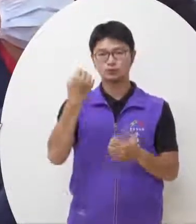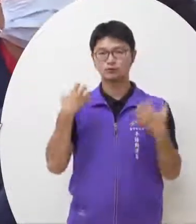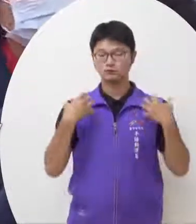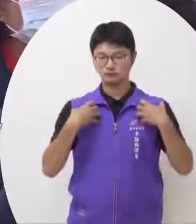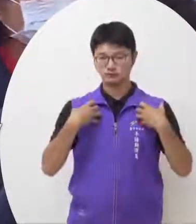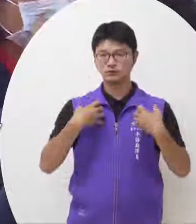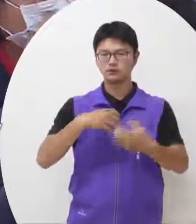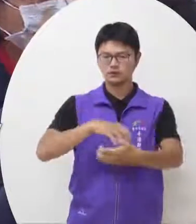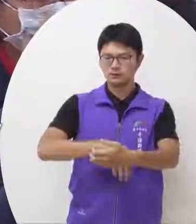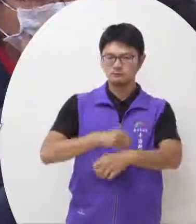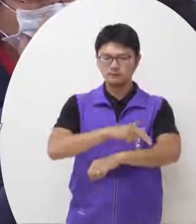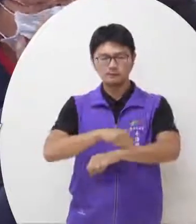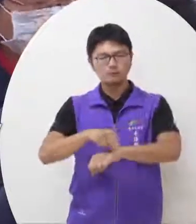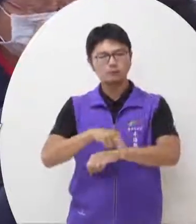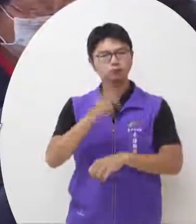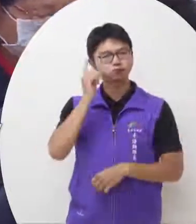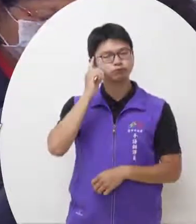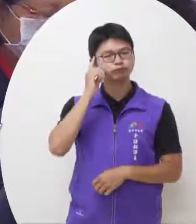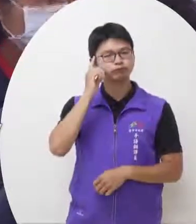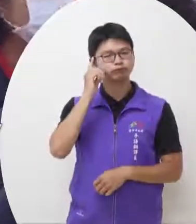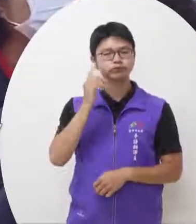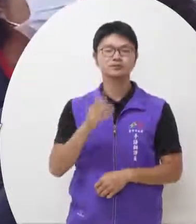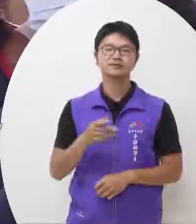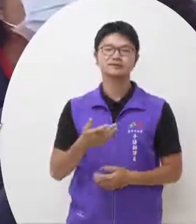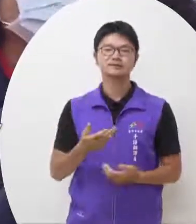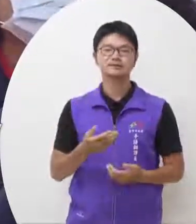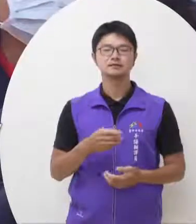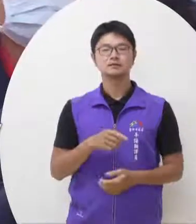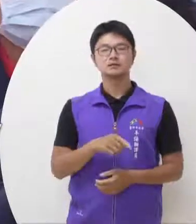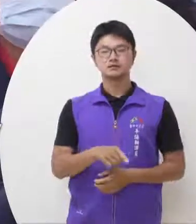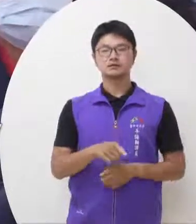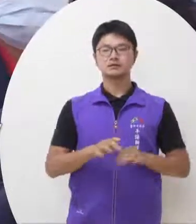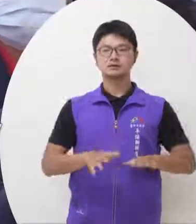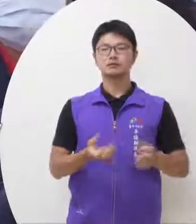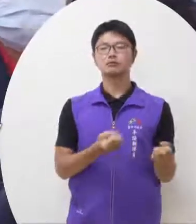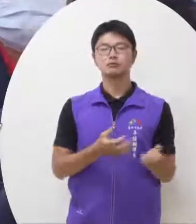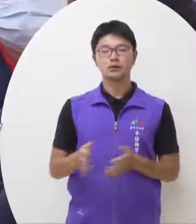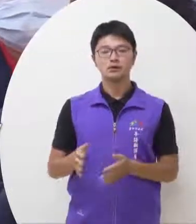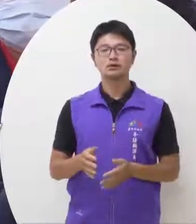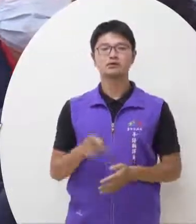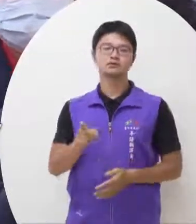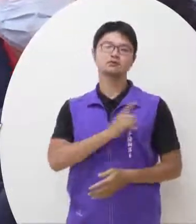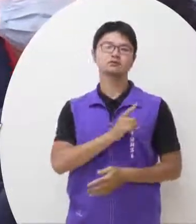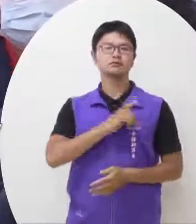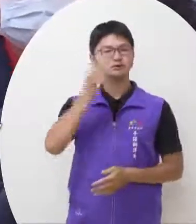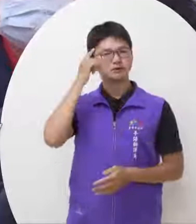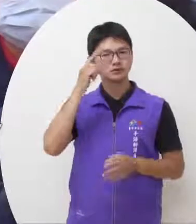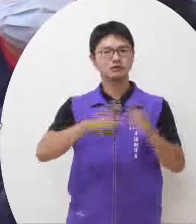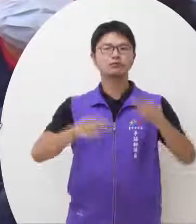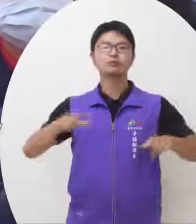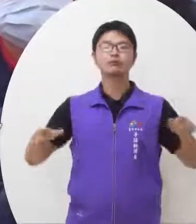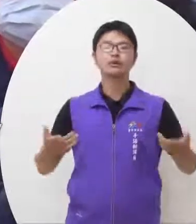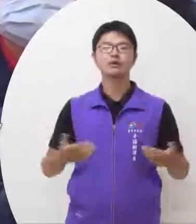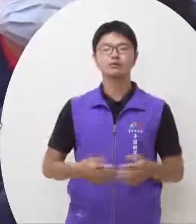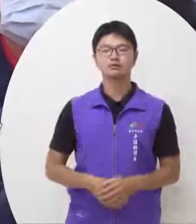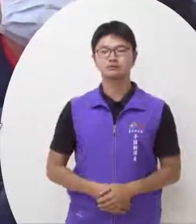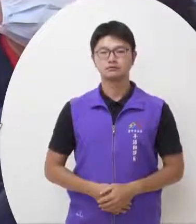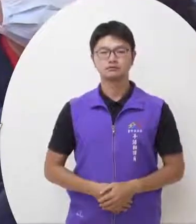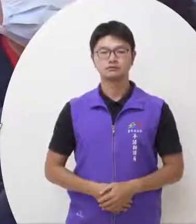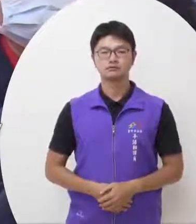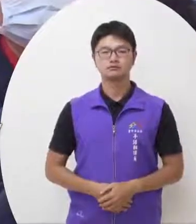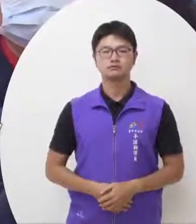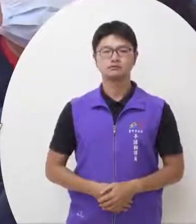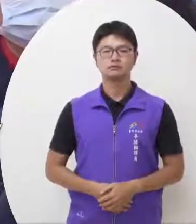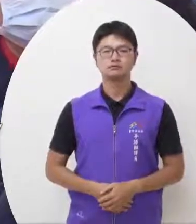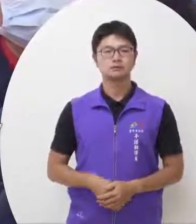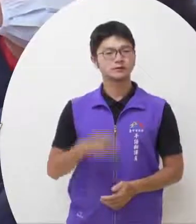他们可能有一些没有办法或者是有各有各的立场，但是我们能够是不是能够就一个长